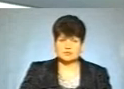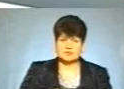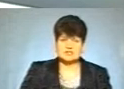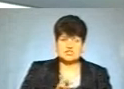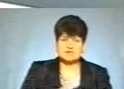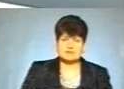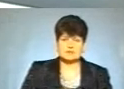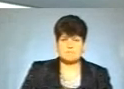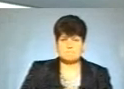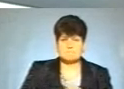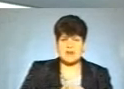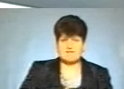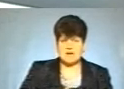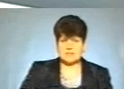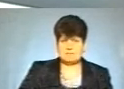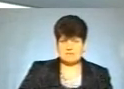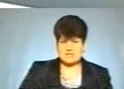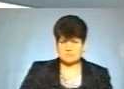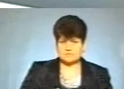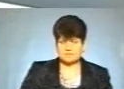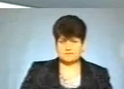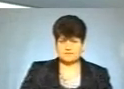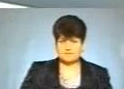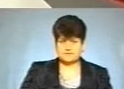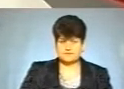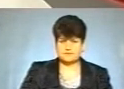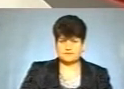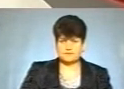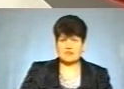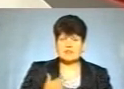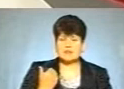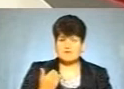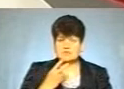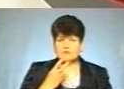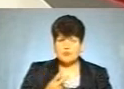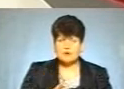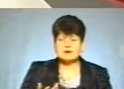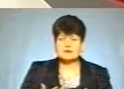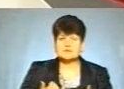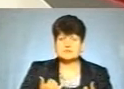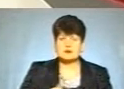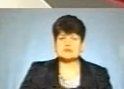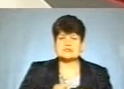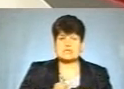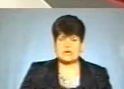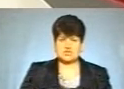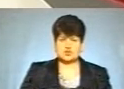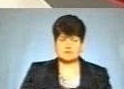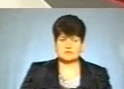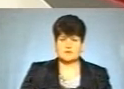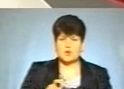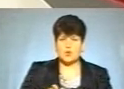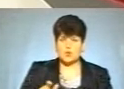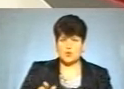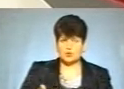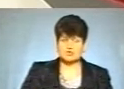зайнятися якимось приватним бізнесом в тому плані. Все-таки, на ваш погляд, наскільки зараз захищені люди